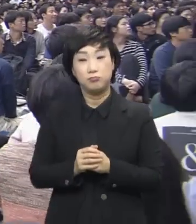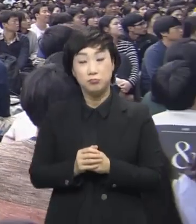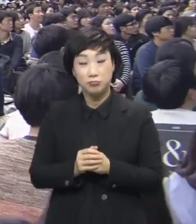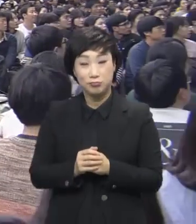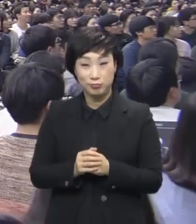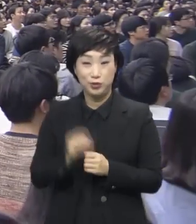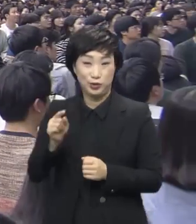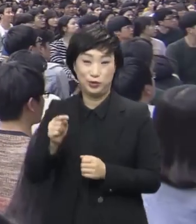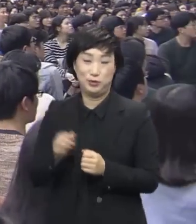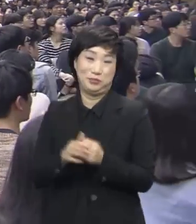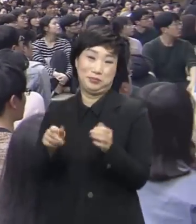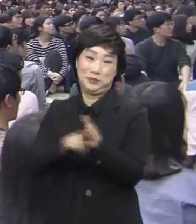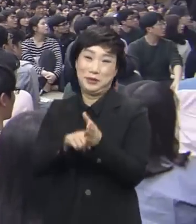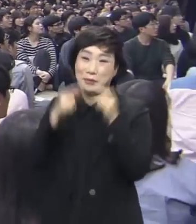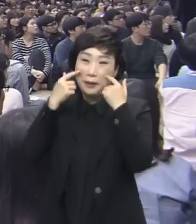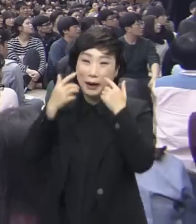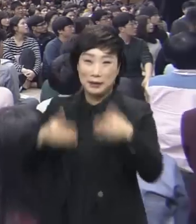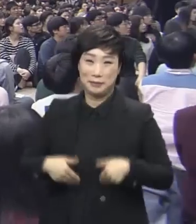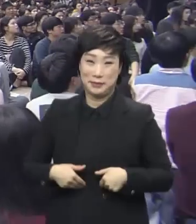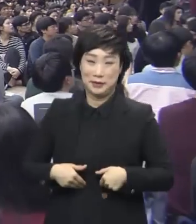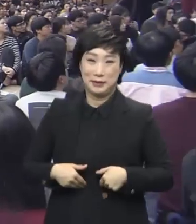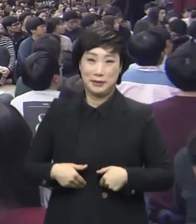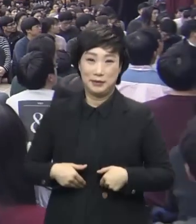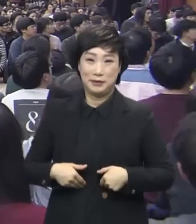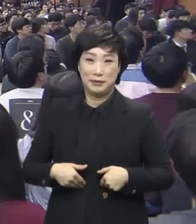이 든든한 믿음